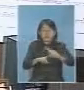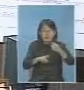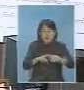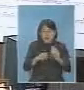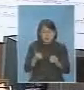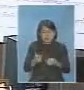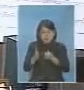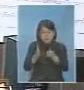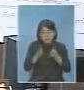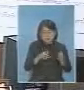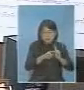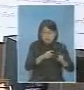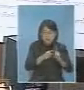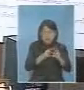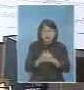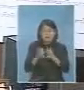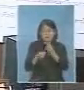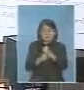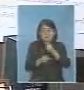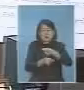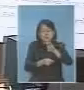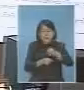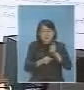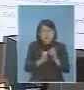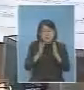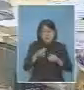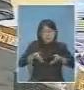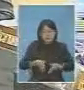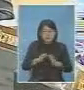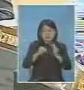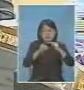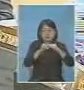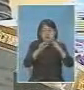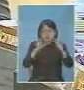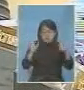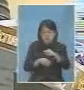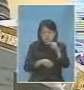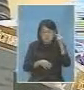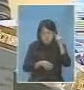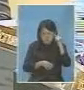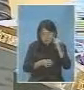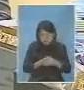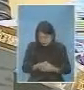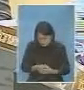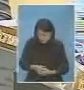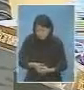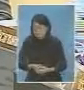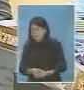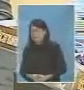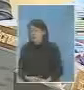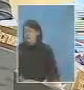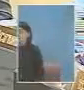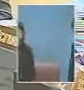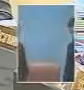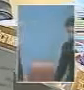านเนื่องจากเนื้องานไม่ได้ลดจำนวนประชากรเยอะขึ้นแล้วท่านทราบไหมคะว่าอีกไม่นานเราจะพบกับปัญหาของสัง